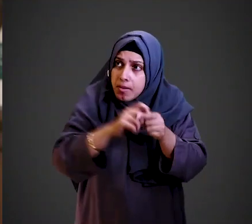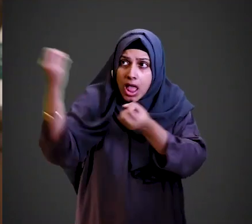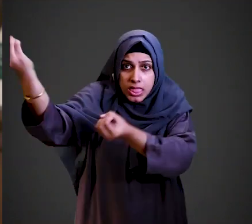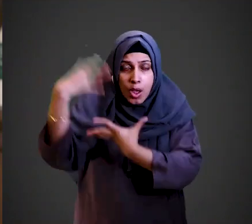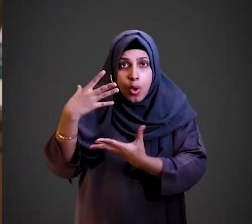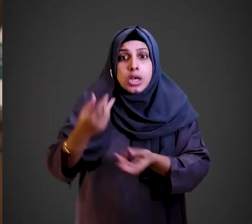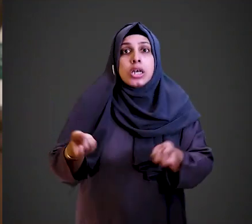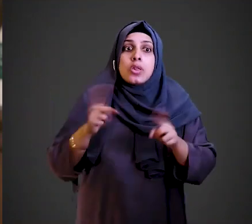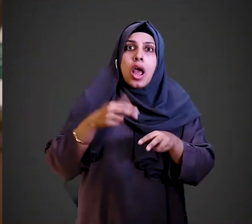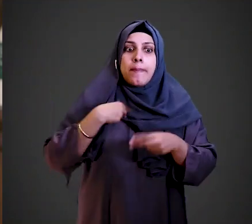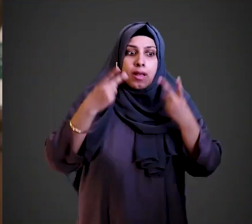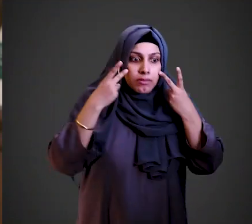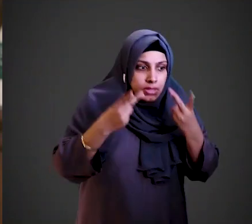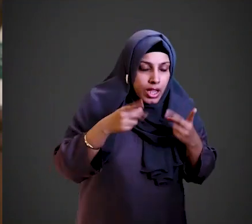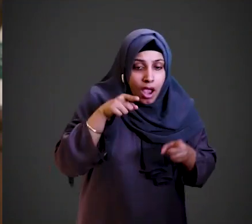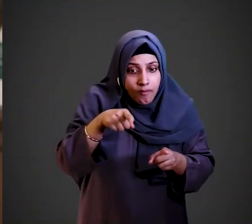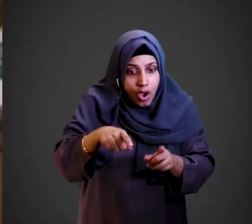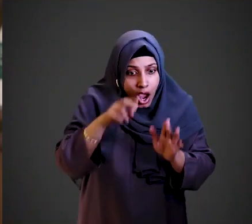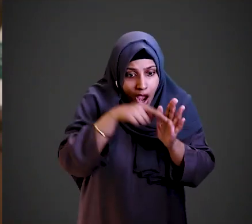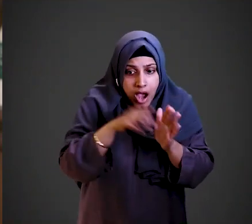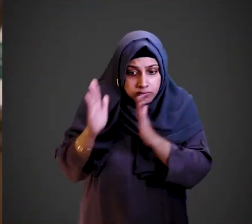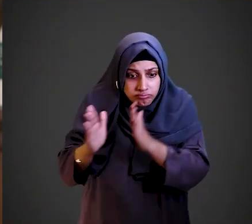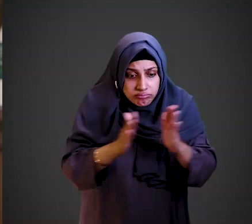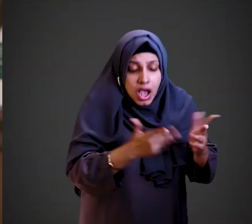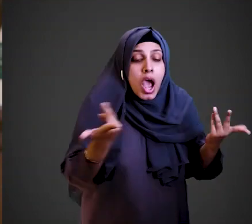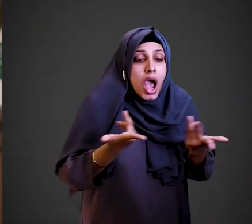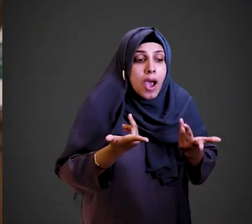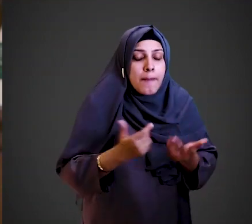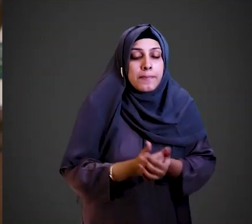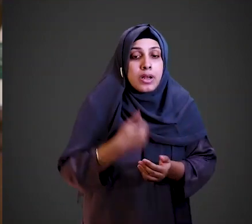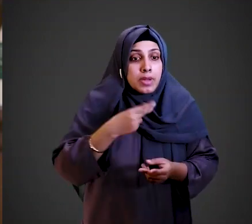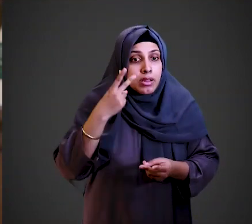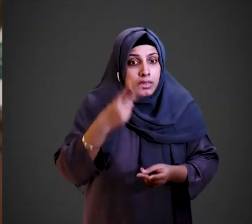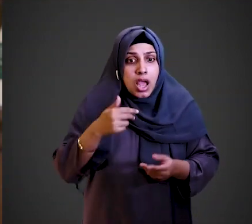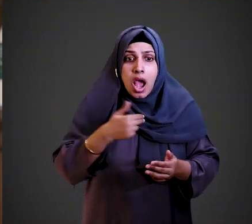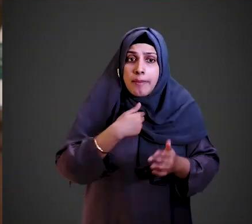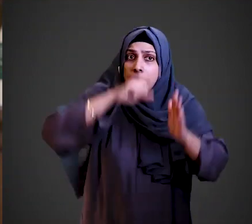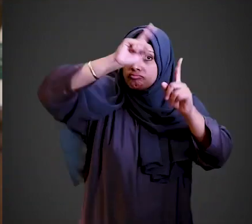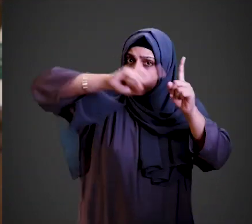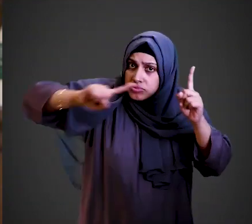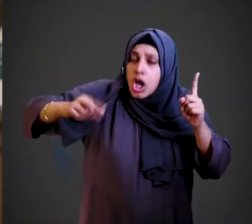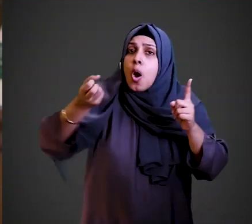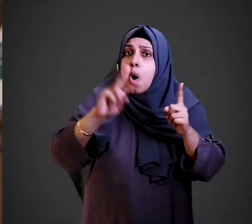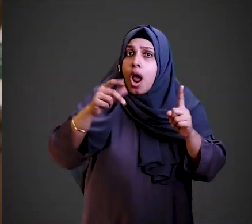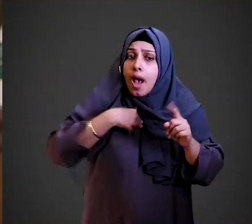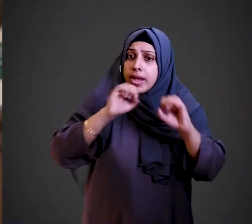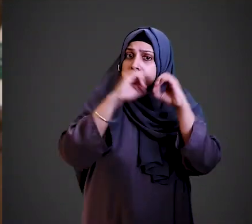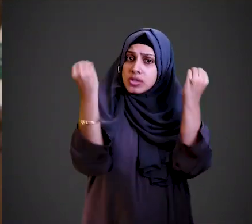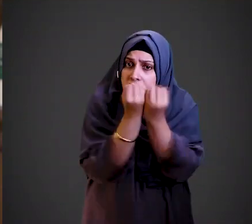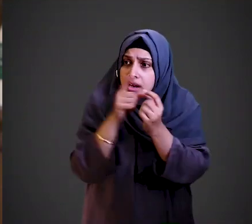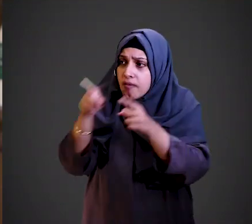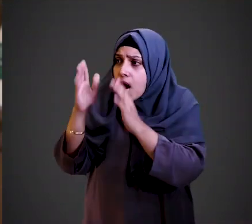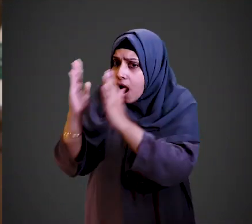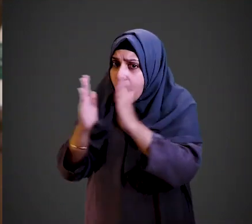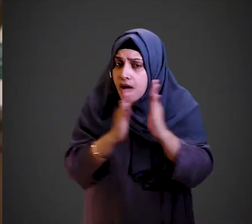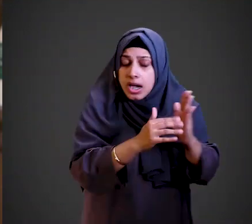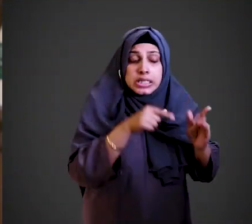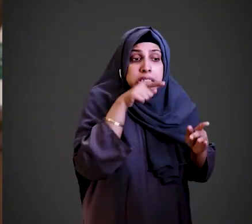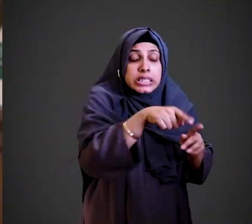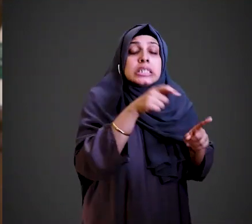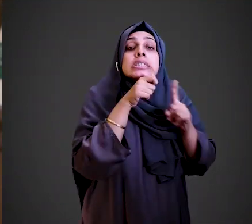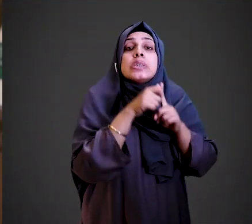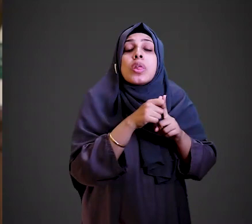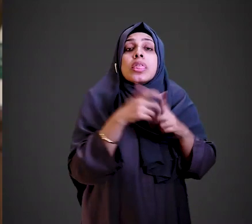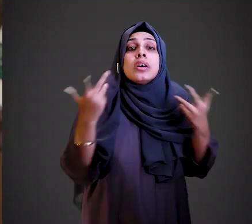ریگولیشنز ہم پر ڈالیں. تو ہم دیکھ سکتے ہیں کہ ان جگہوں پر ہماری اکانومی کے، ہماری سوسائٹی کے ان ایسپیکٹس میں